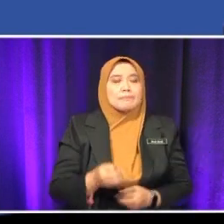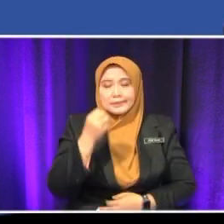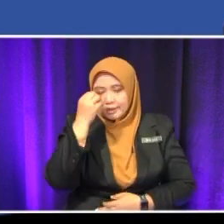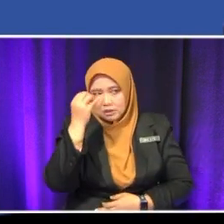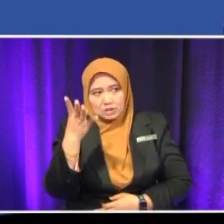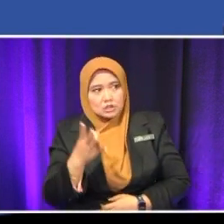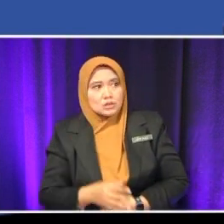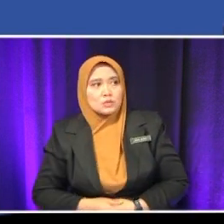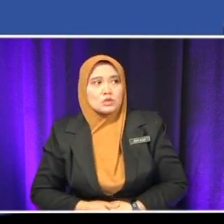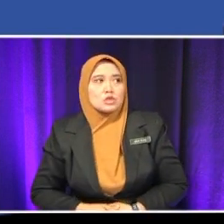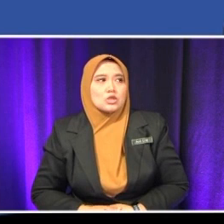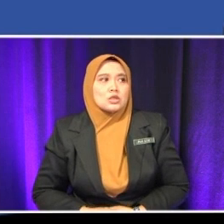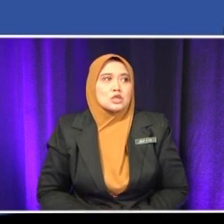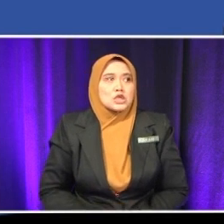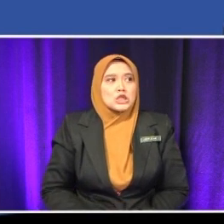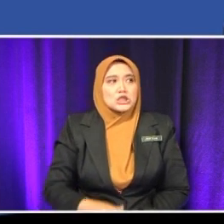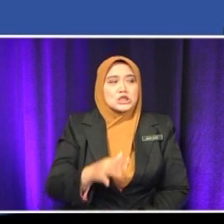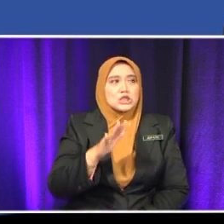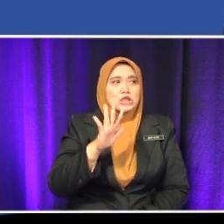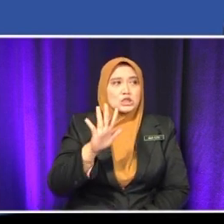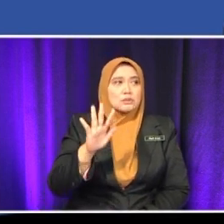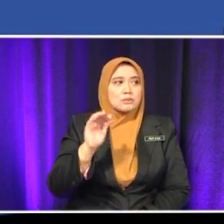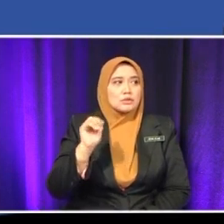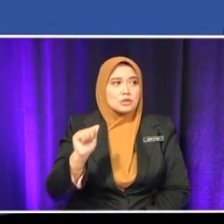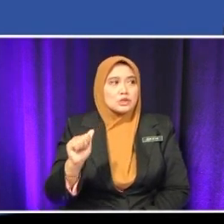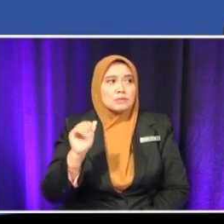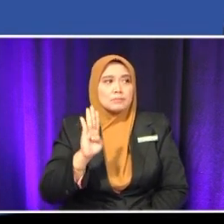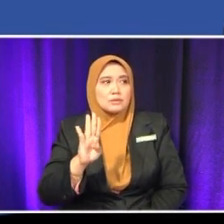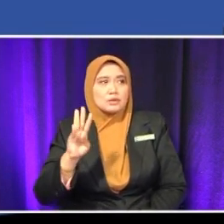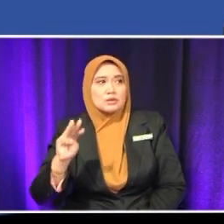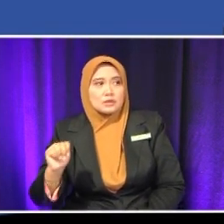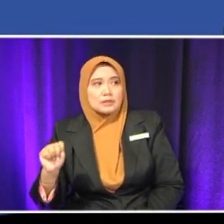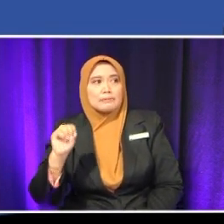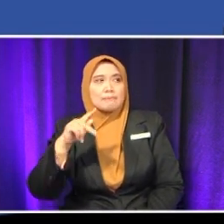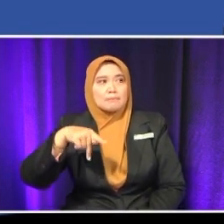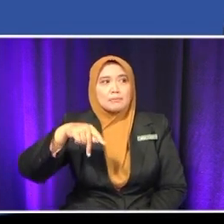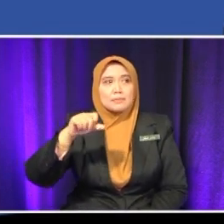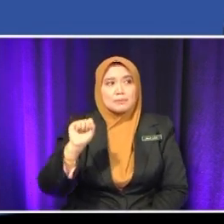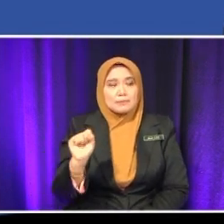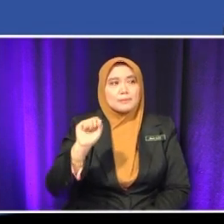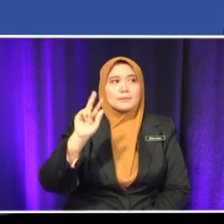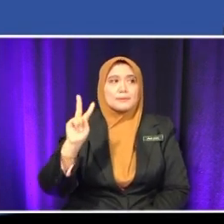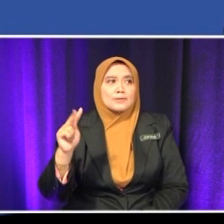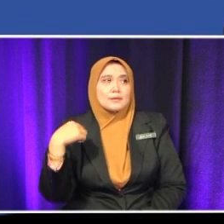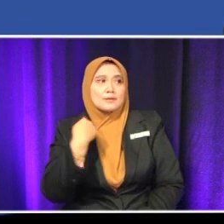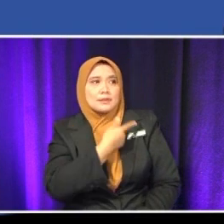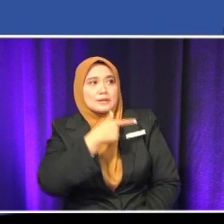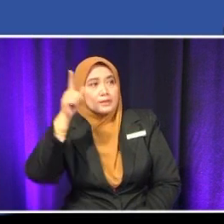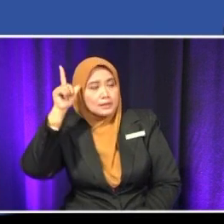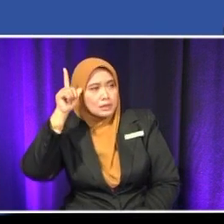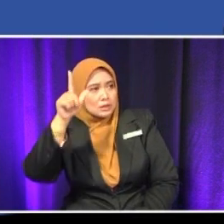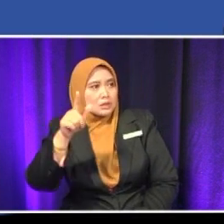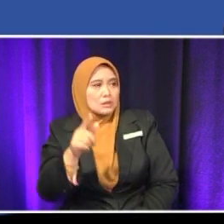mewakilkannya dengan nama 5A, BM, PS dengan K. Okay. Kita lihat pasangan bucu